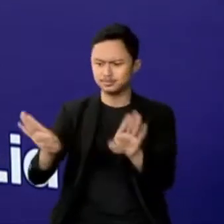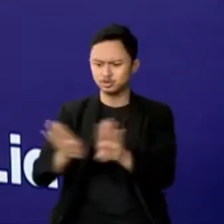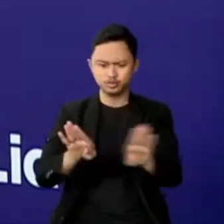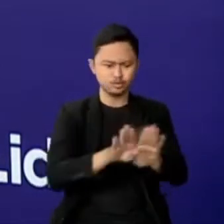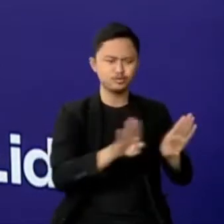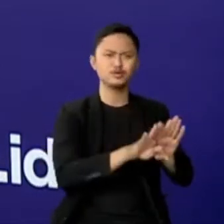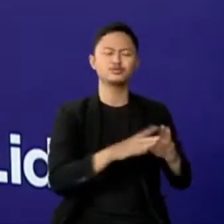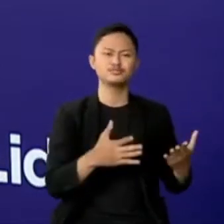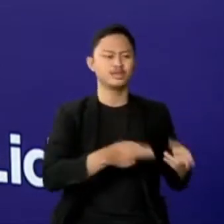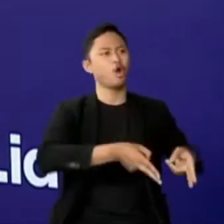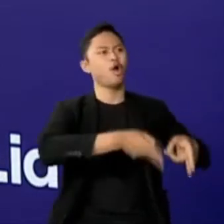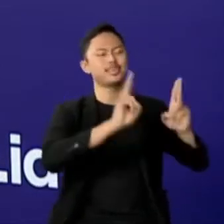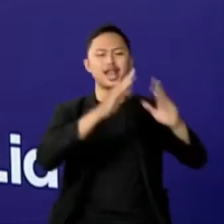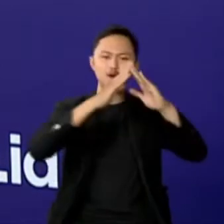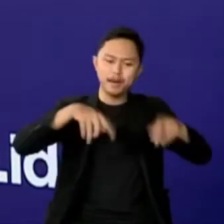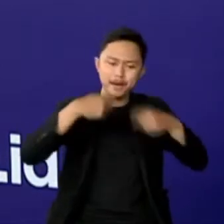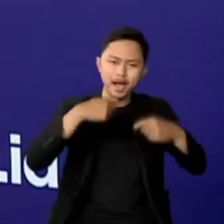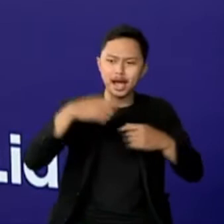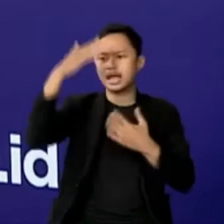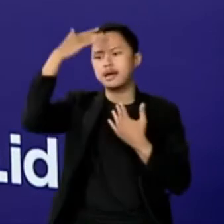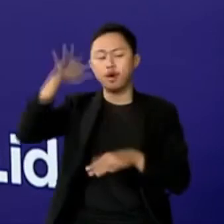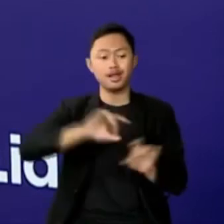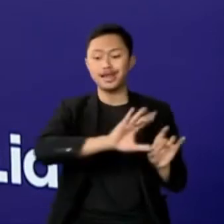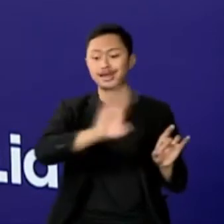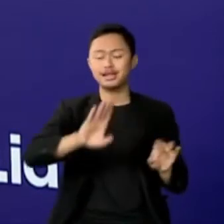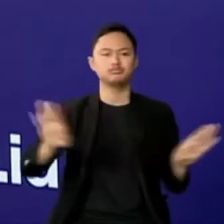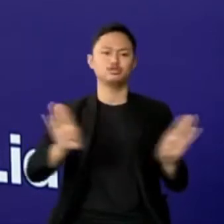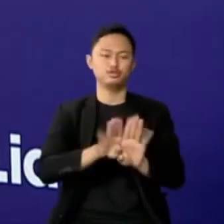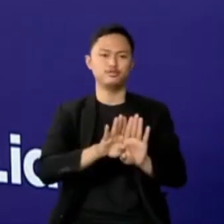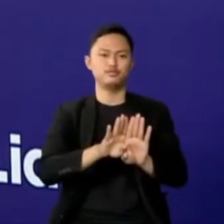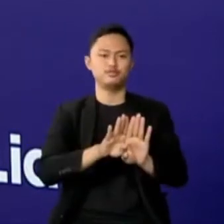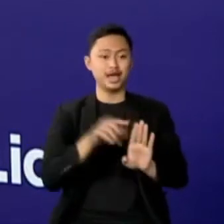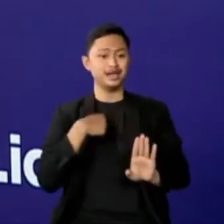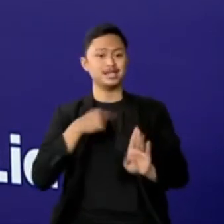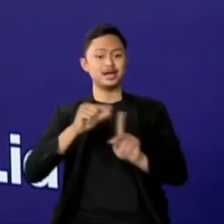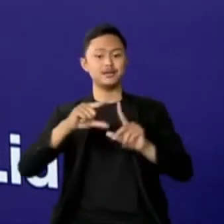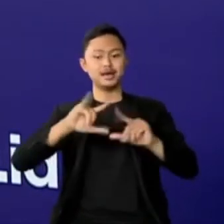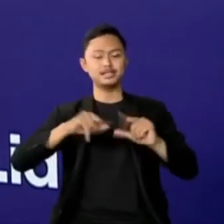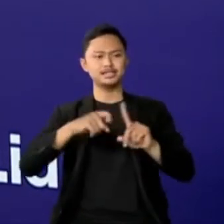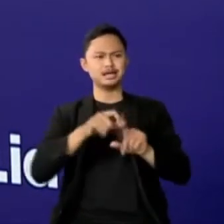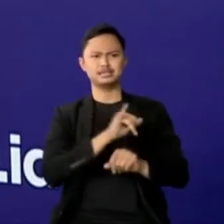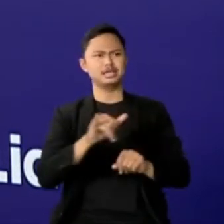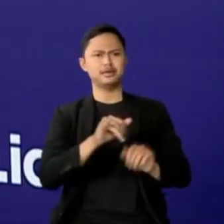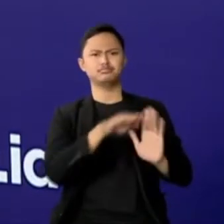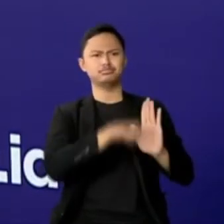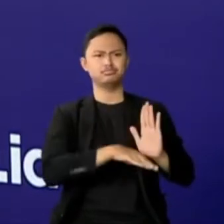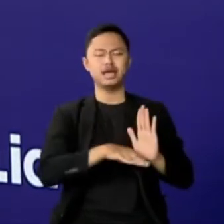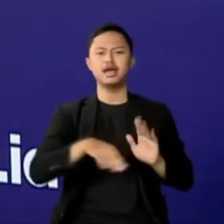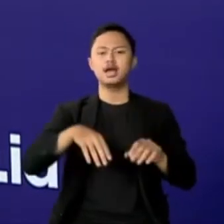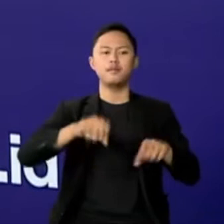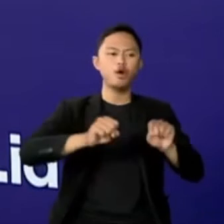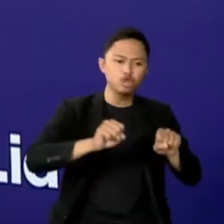pariwisata hotel restoran Modernland sebagai itu pendapatan kita paling besar kendaraan bermotor pajak-pajak